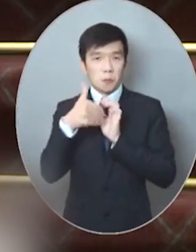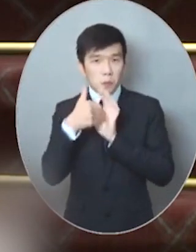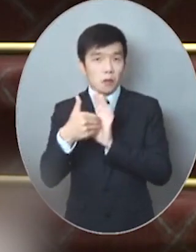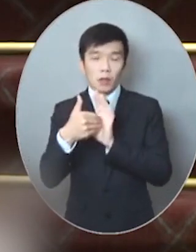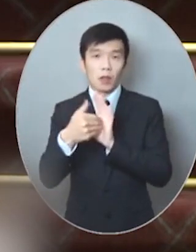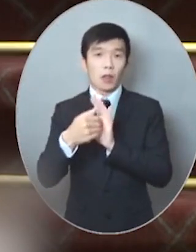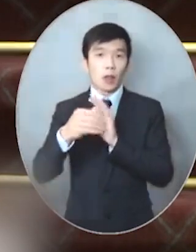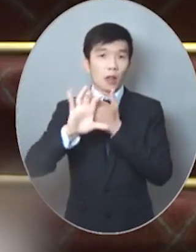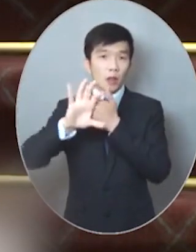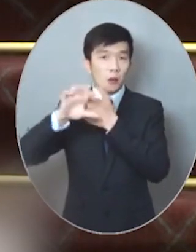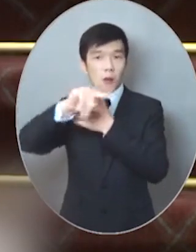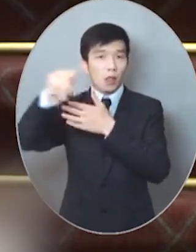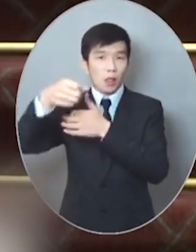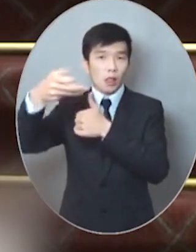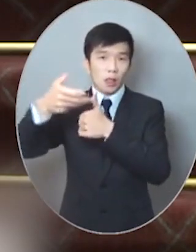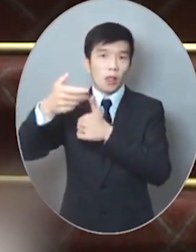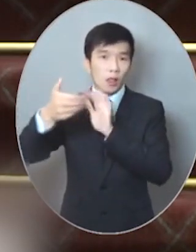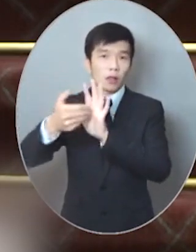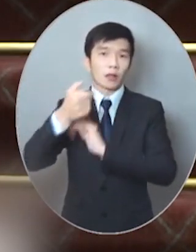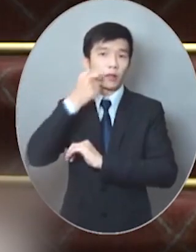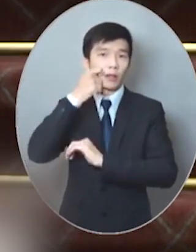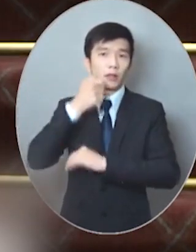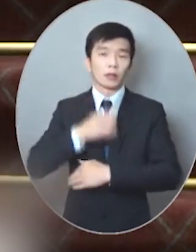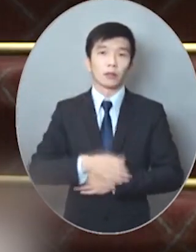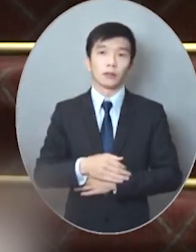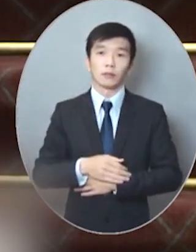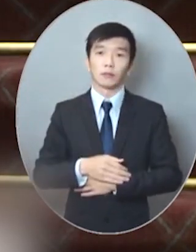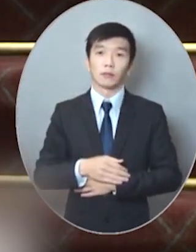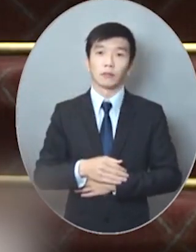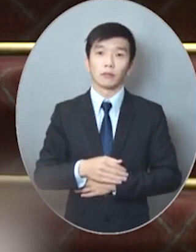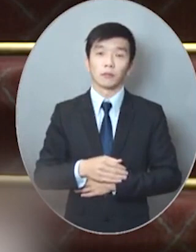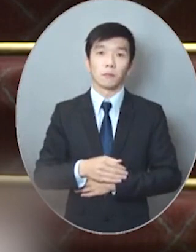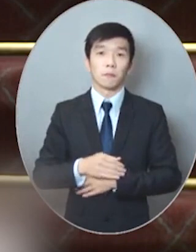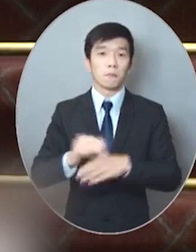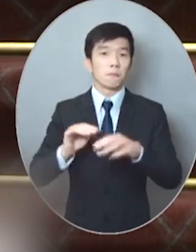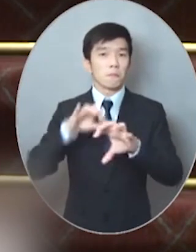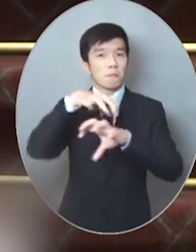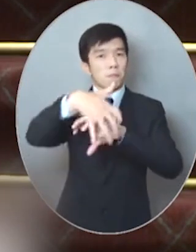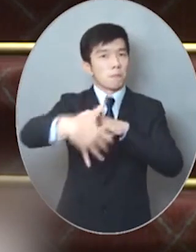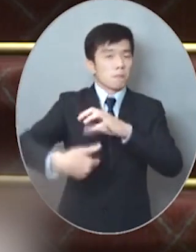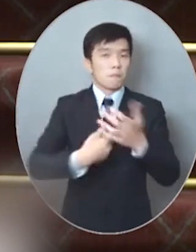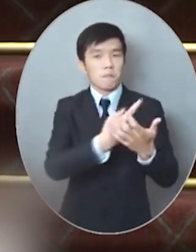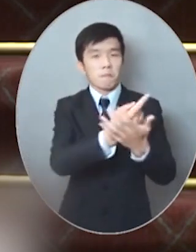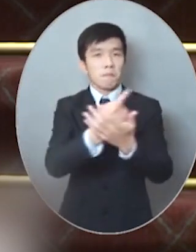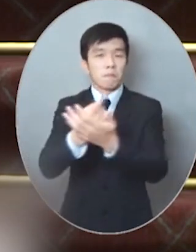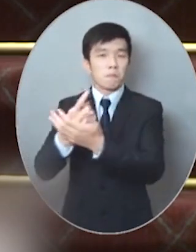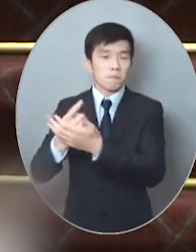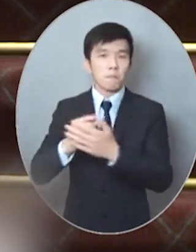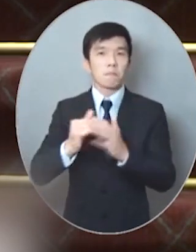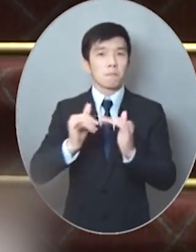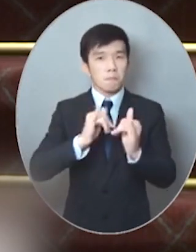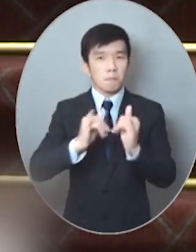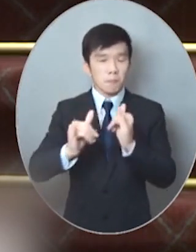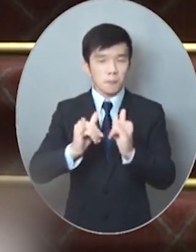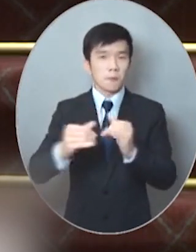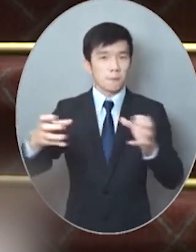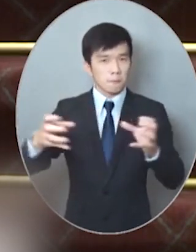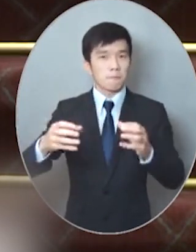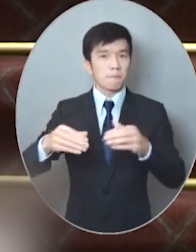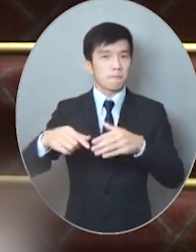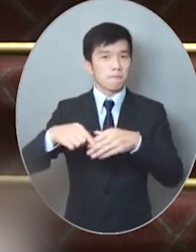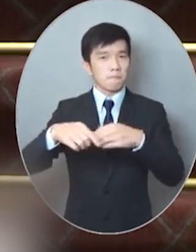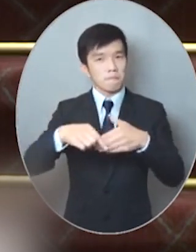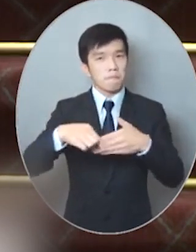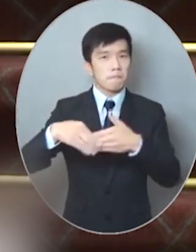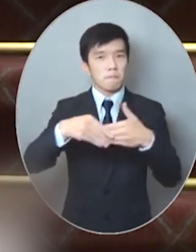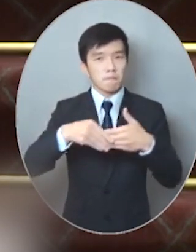挡疫情蔓延。国际社会的各个成员必须集结力量，共同克服挑